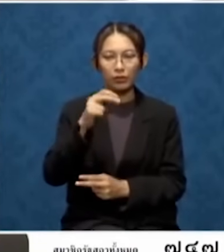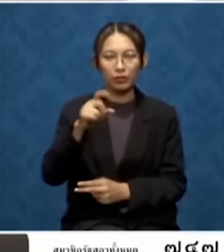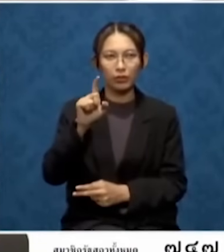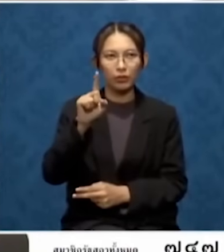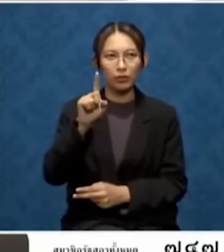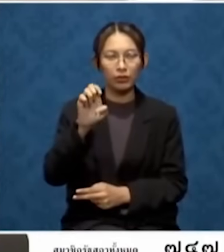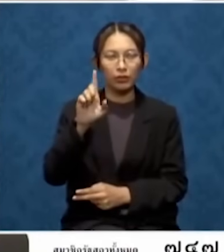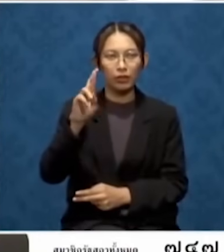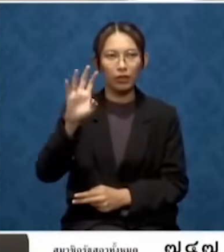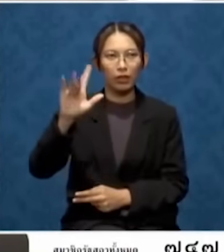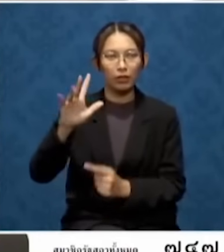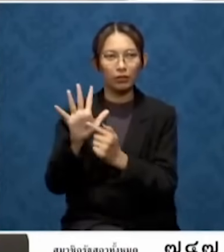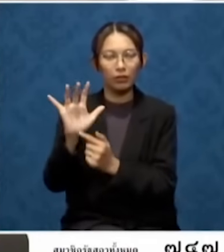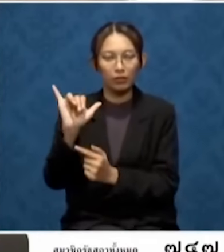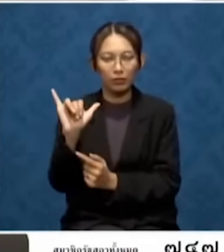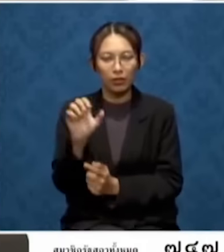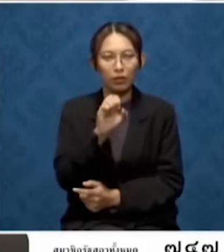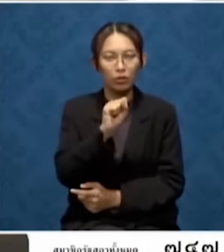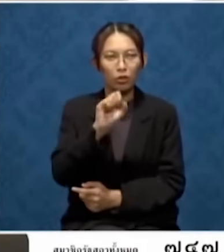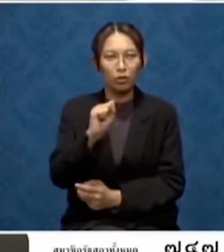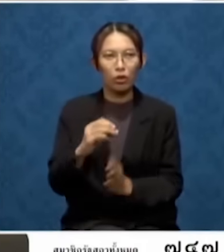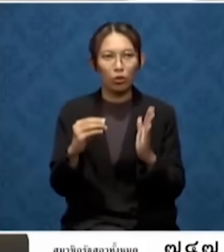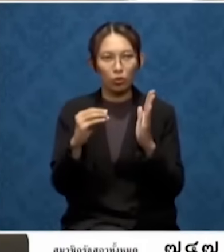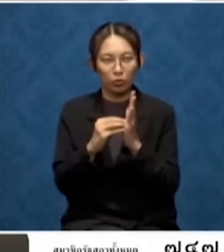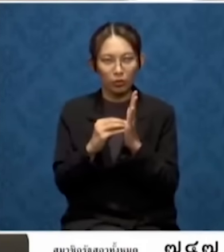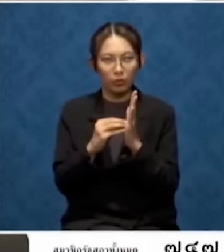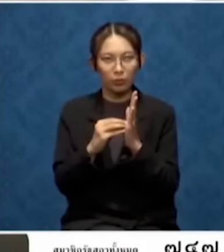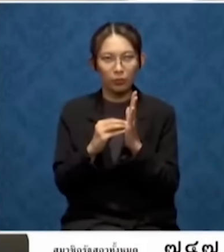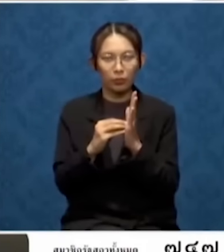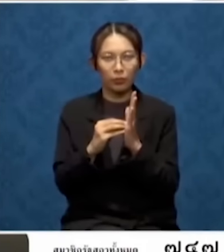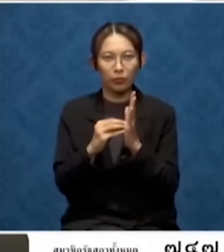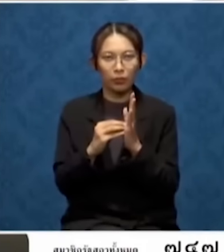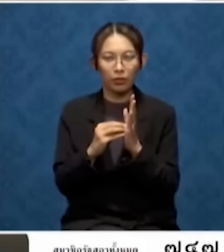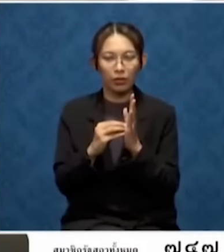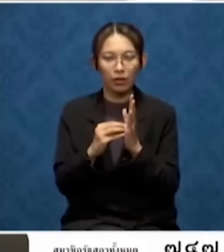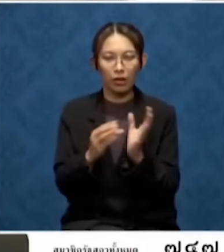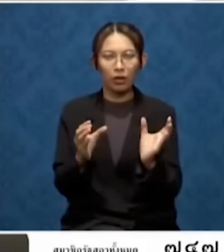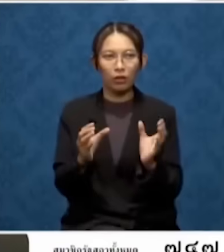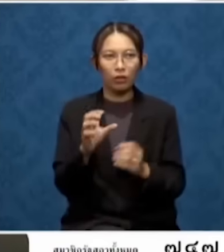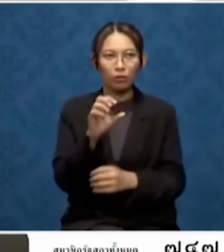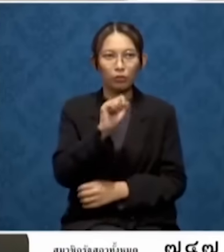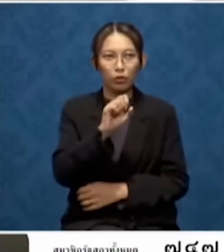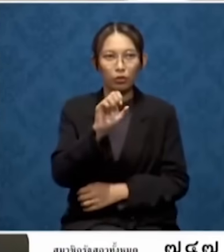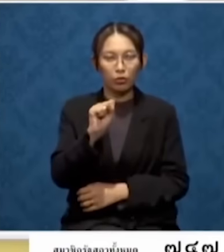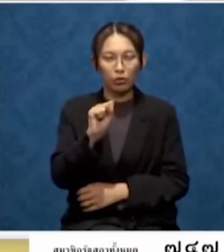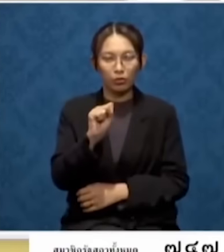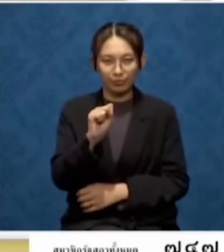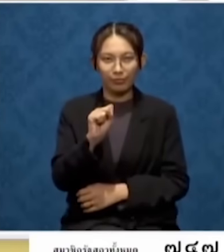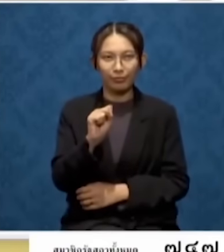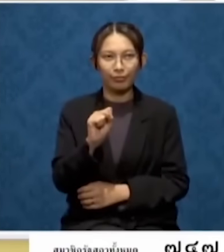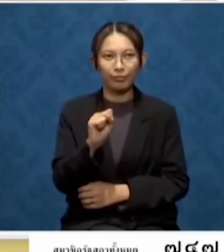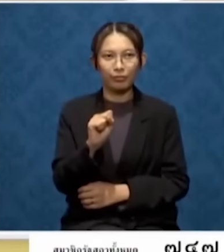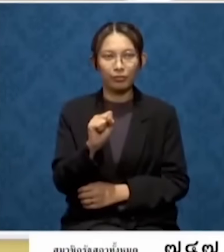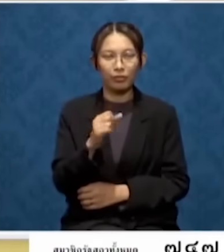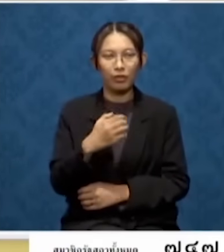ราษฎรกรุงเทพมหานครเขตหนองจอกมีนบุรีลาดกระบังในฐานะสมาชิกรัฐสภาผมขออนุญาตประ